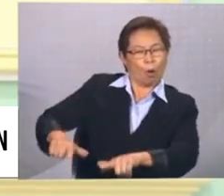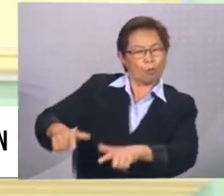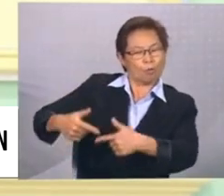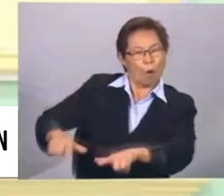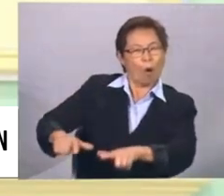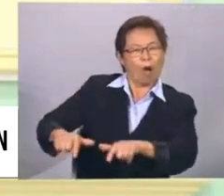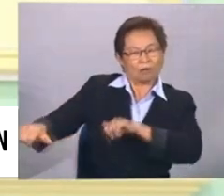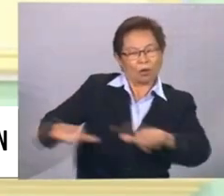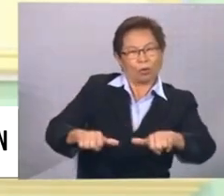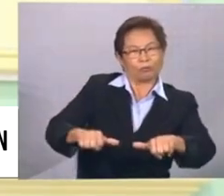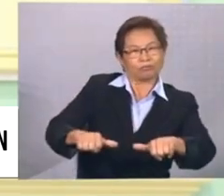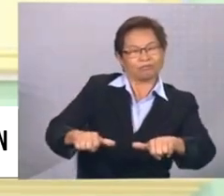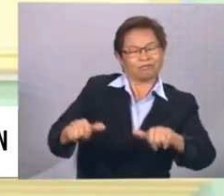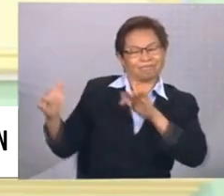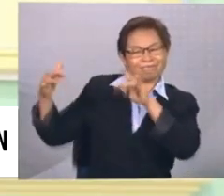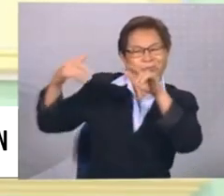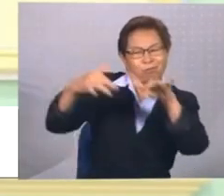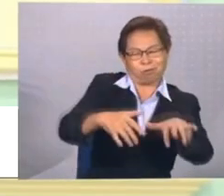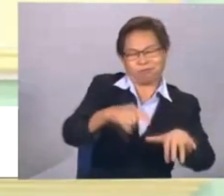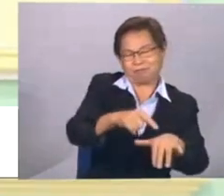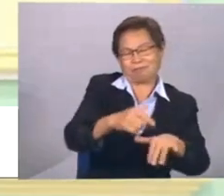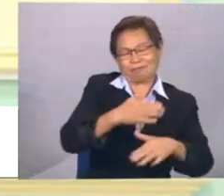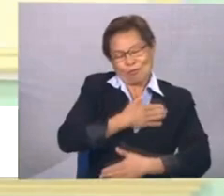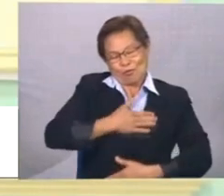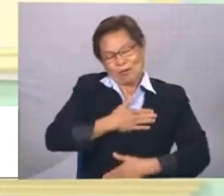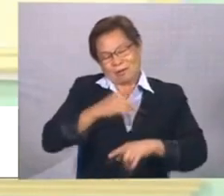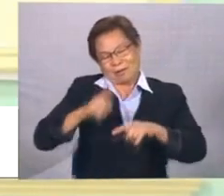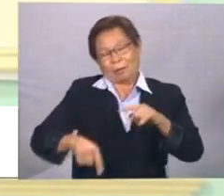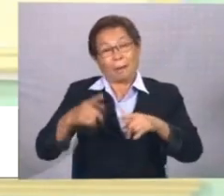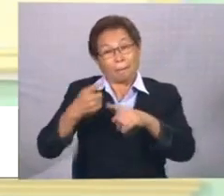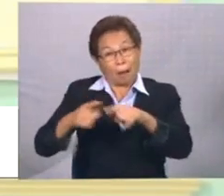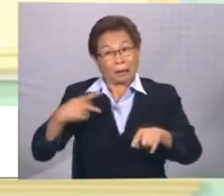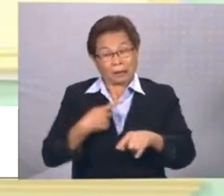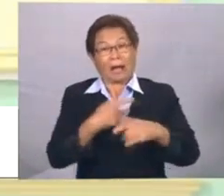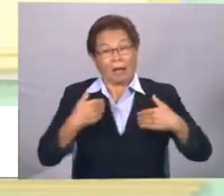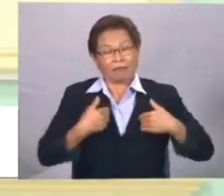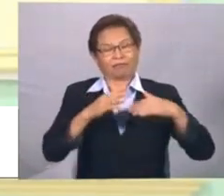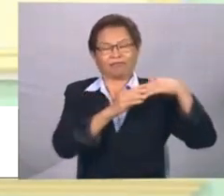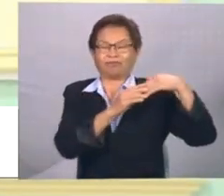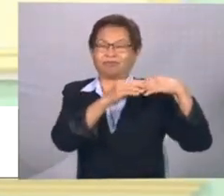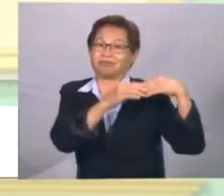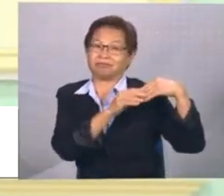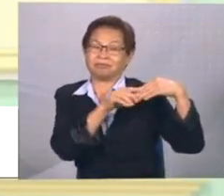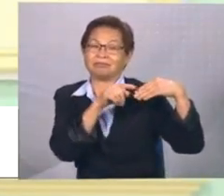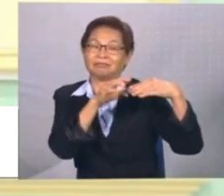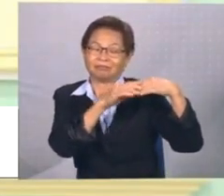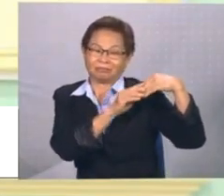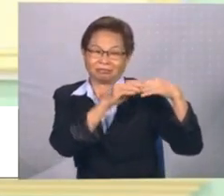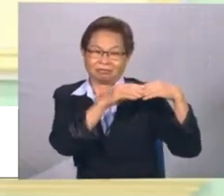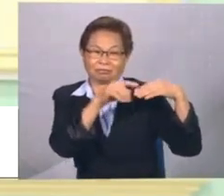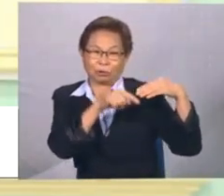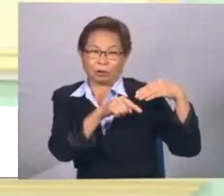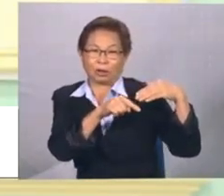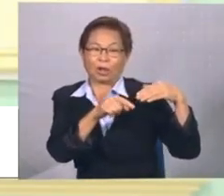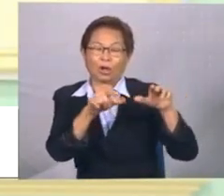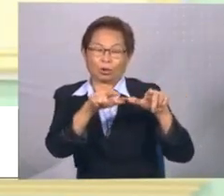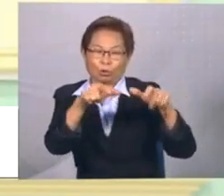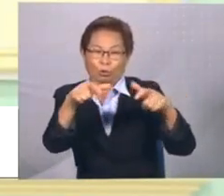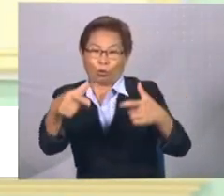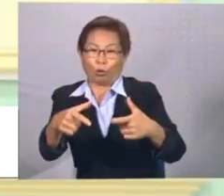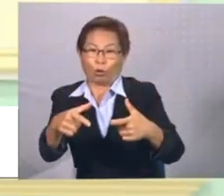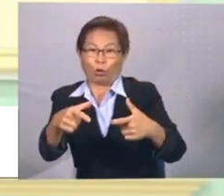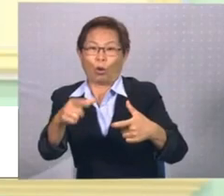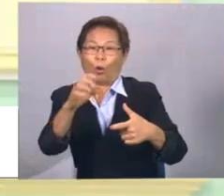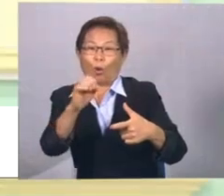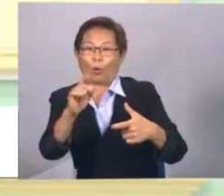tetapi kita ada kelonggaran yaitu untuk golongan autism dan